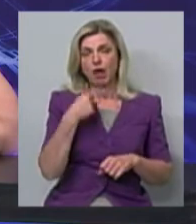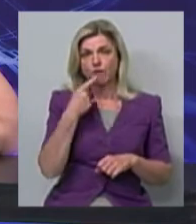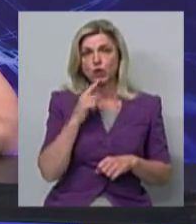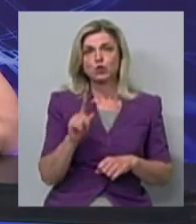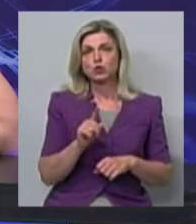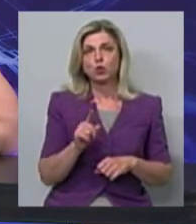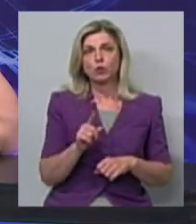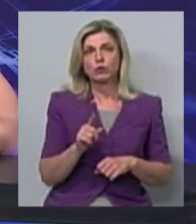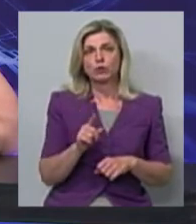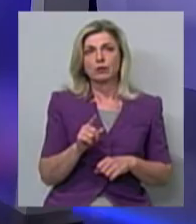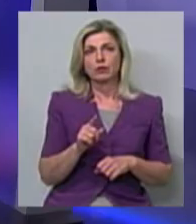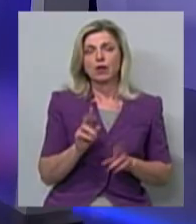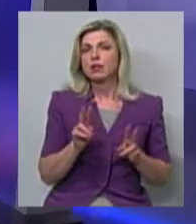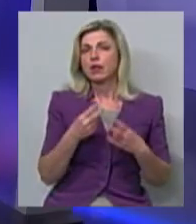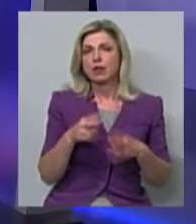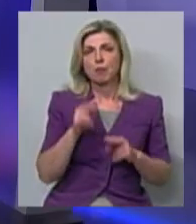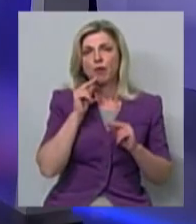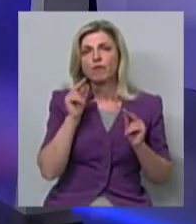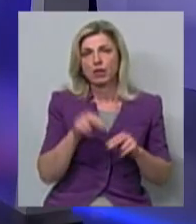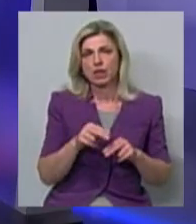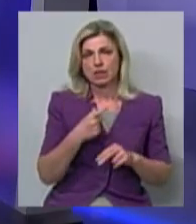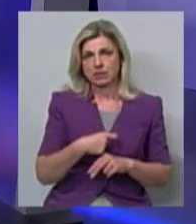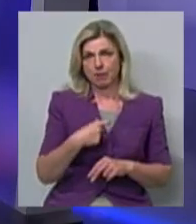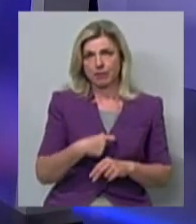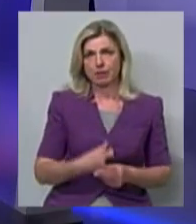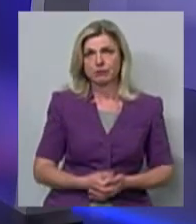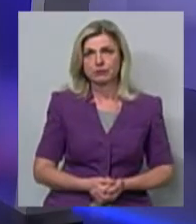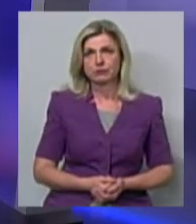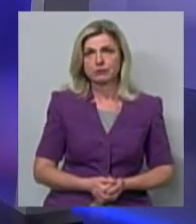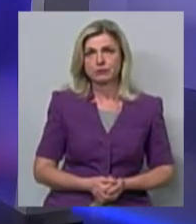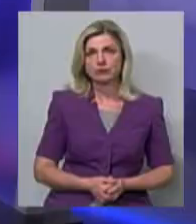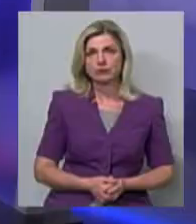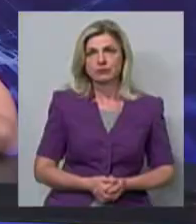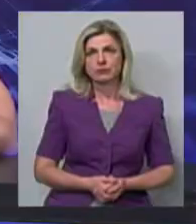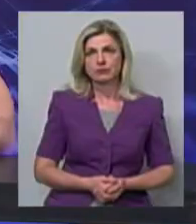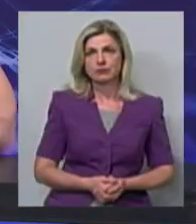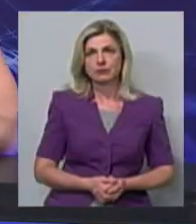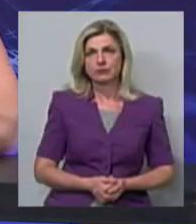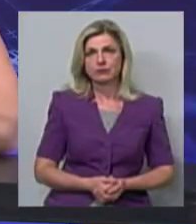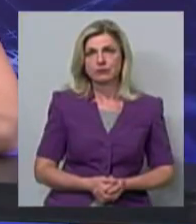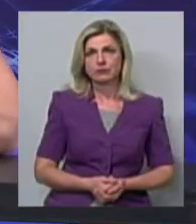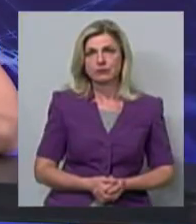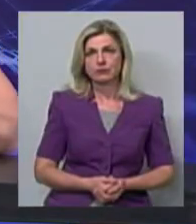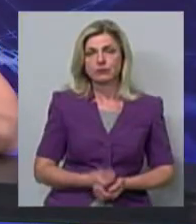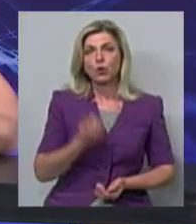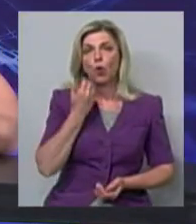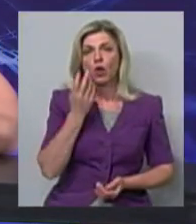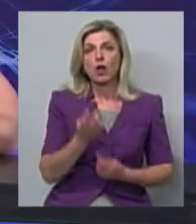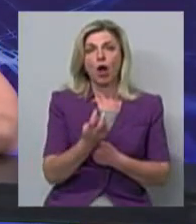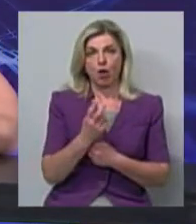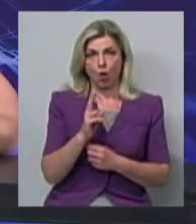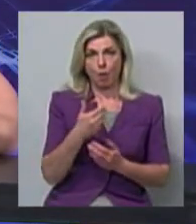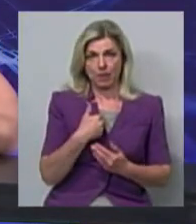треба звинувачувати саме себе? Ну, ви розумієте, коли ко мені приходить мама з